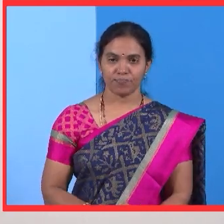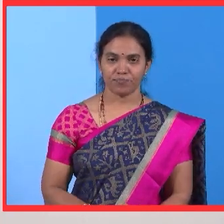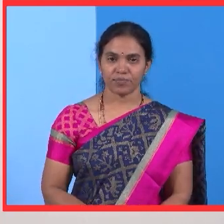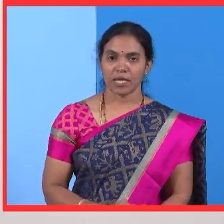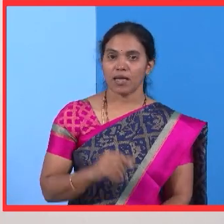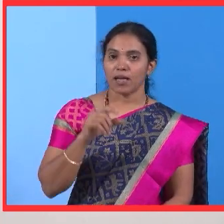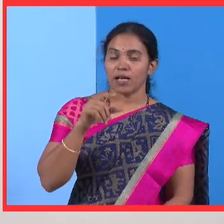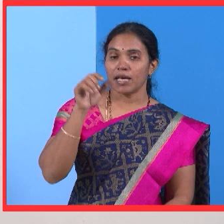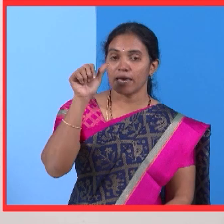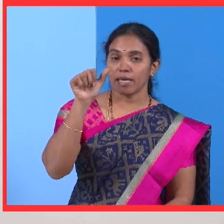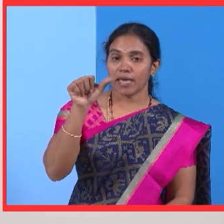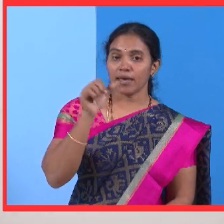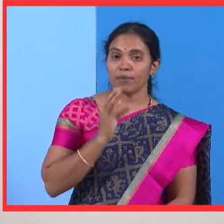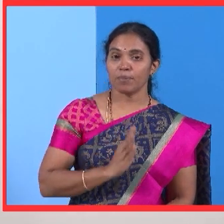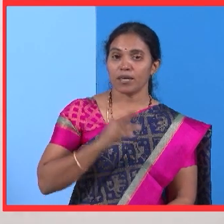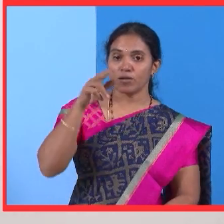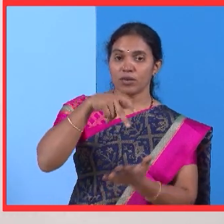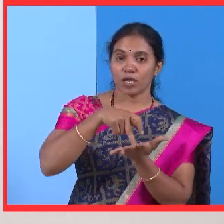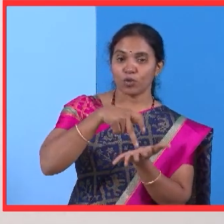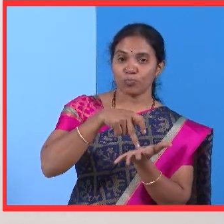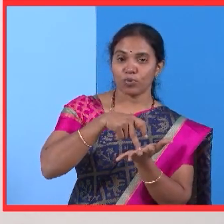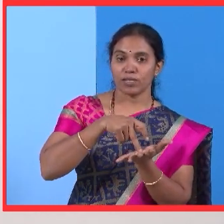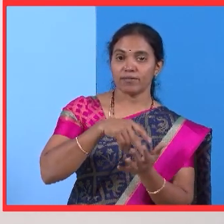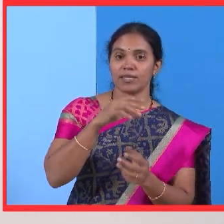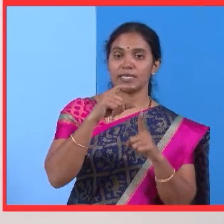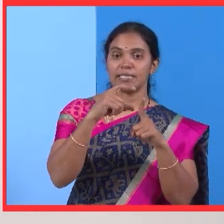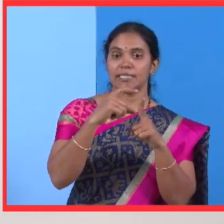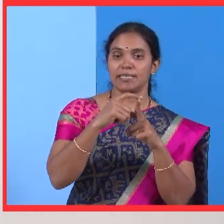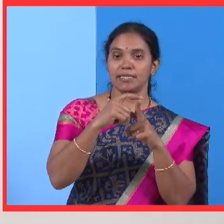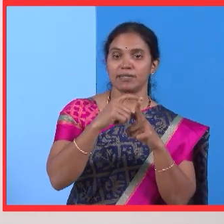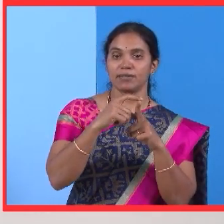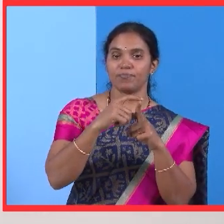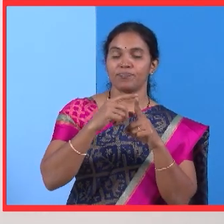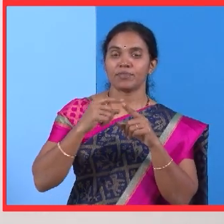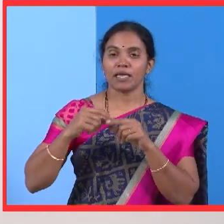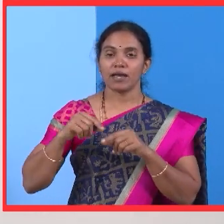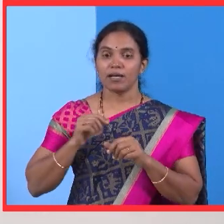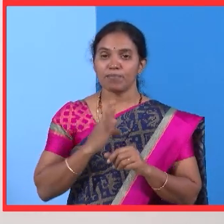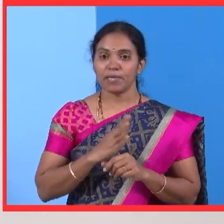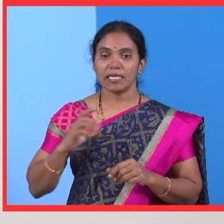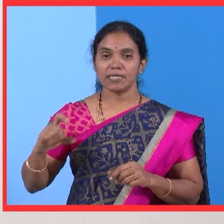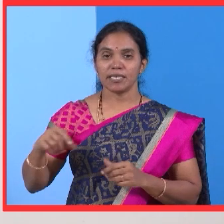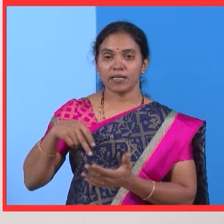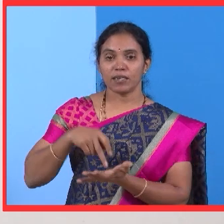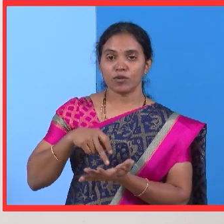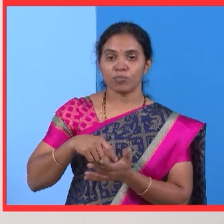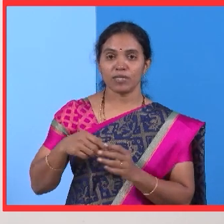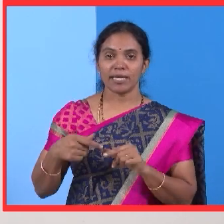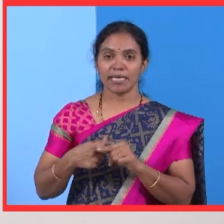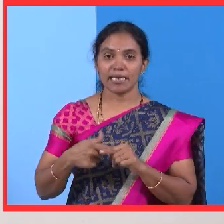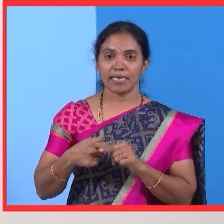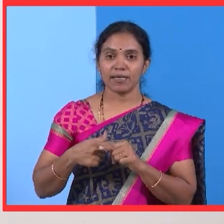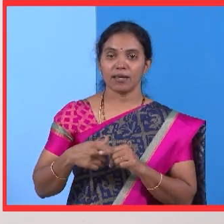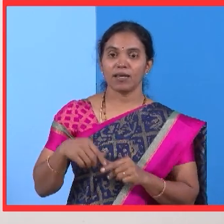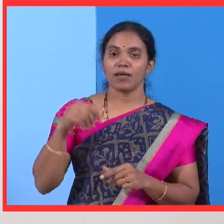எஃப். இந்த மூன்று புள்ளிகளுடைய ஆயத்தொலைகள் கொடுத்துட்டாங்க, ஏ ஒன் கமா பி ஒன், ஏ டூ கமா பி டூ, ஏ த்ரீ கமா பி